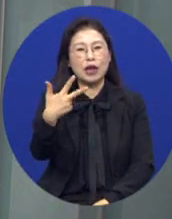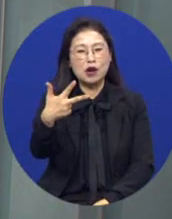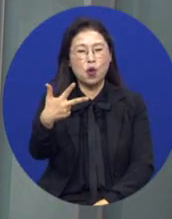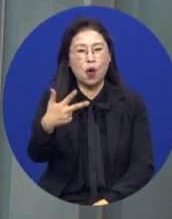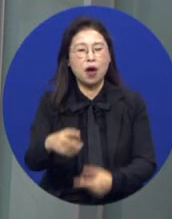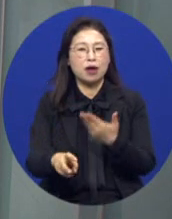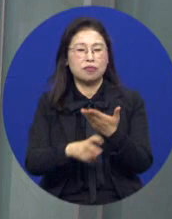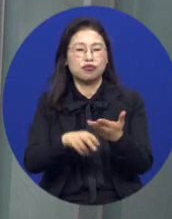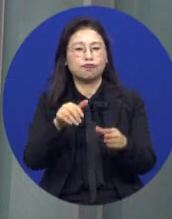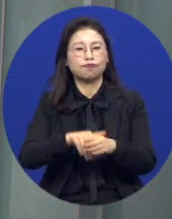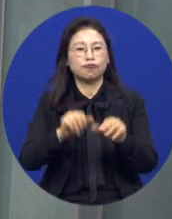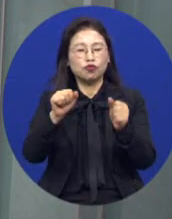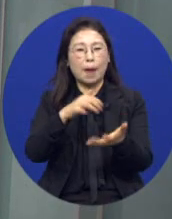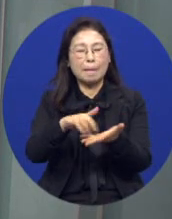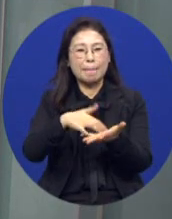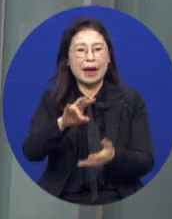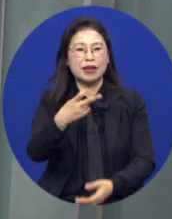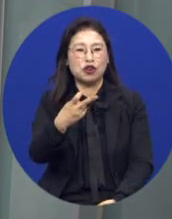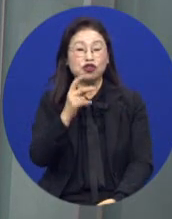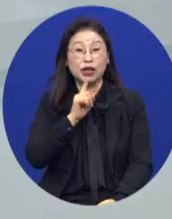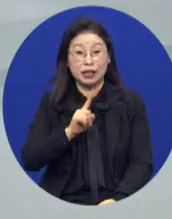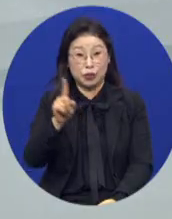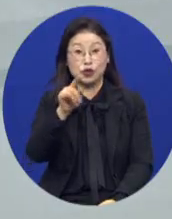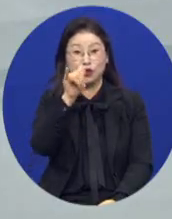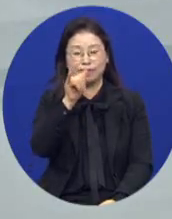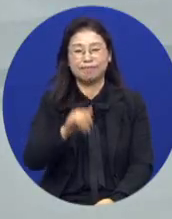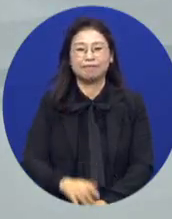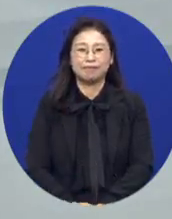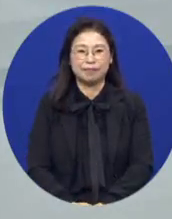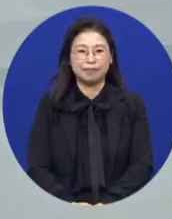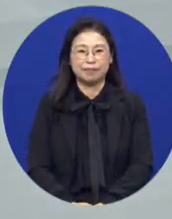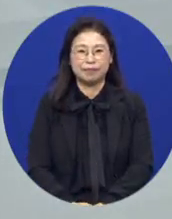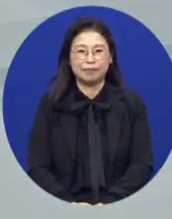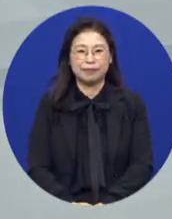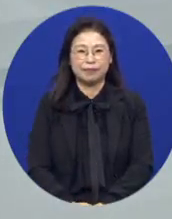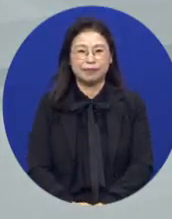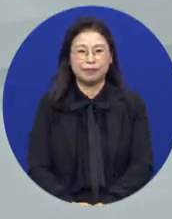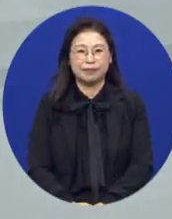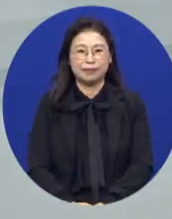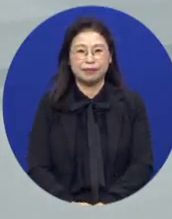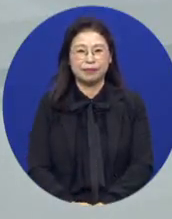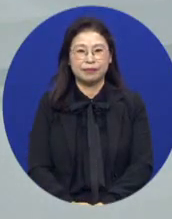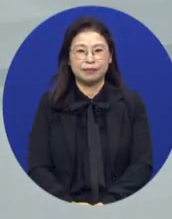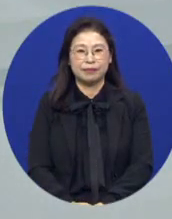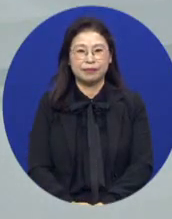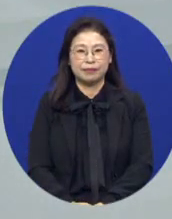등 불법 선거운동 혐의 12건이 접수됐습니다. MBC 뉴스 홍수현입니다.